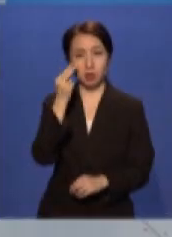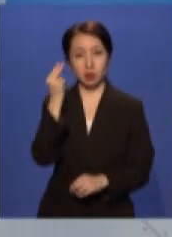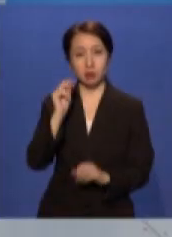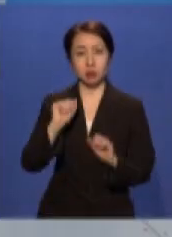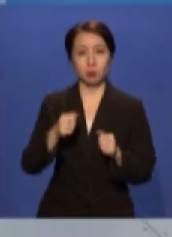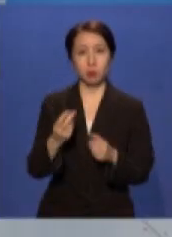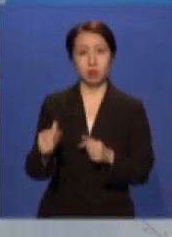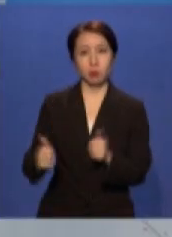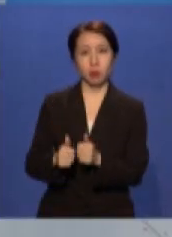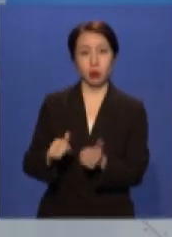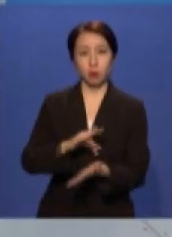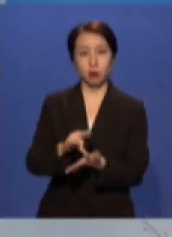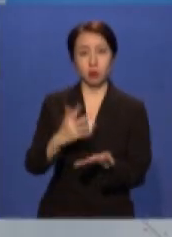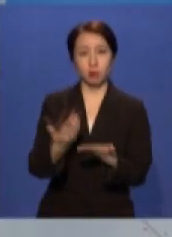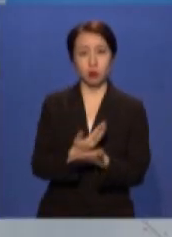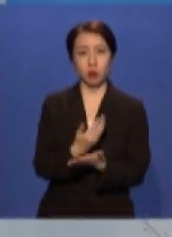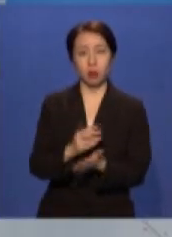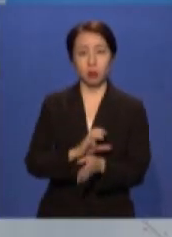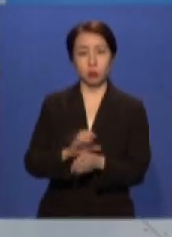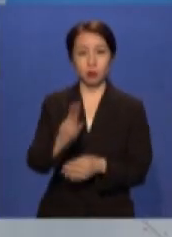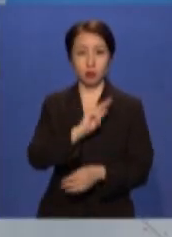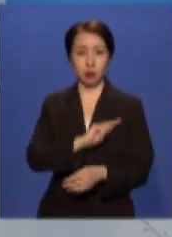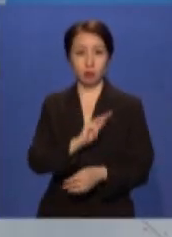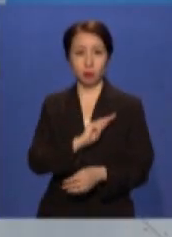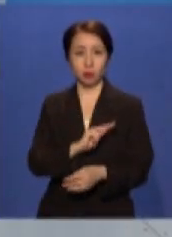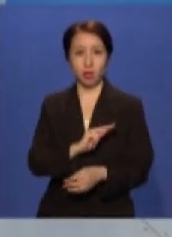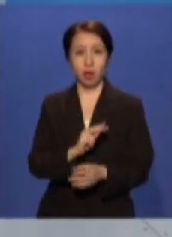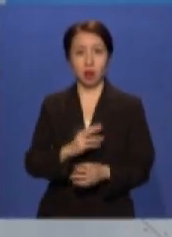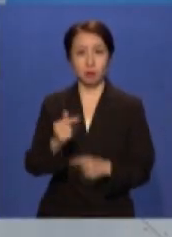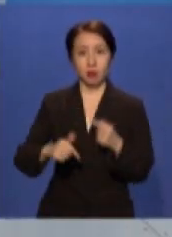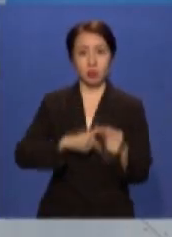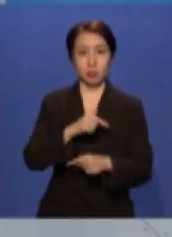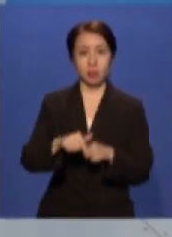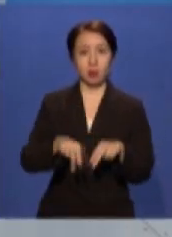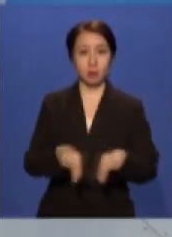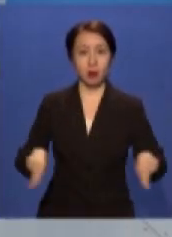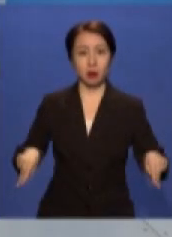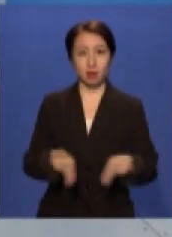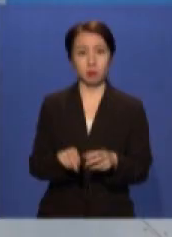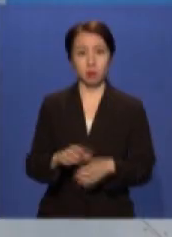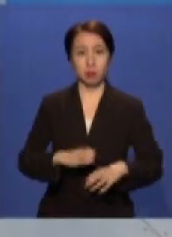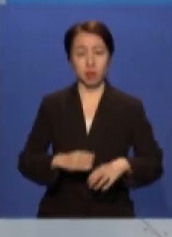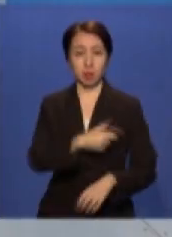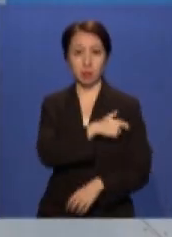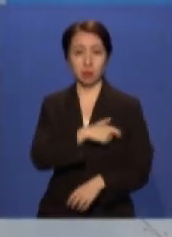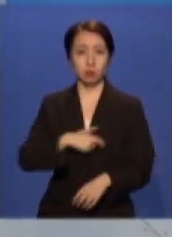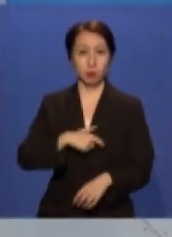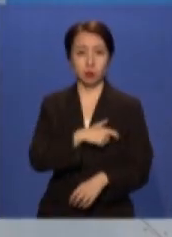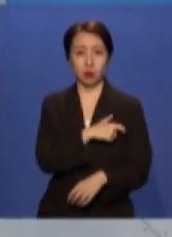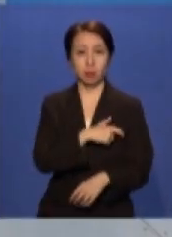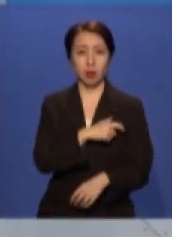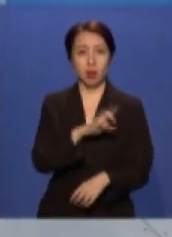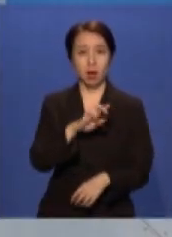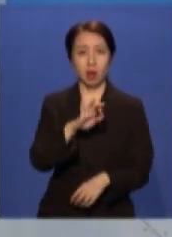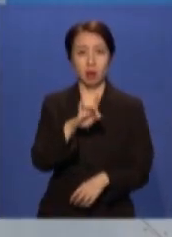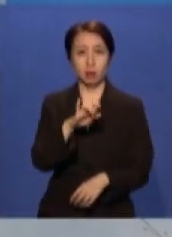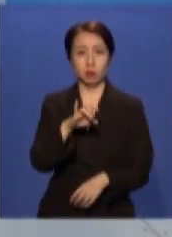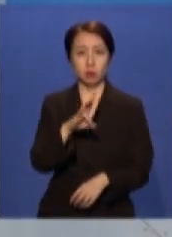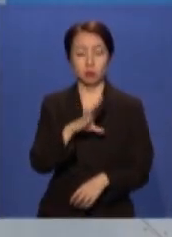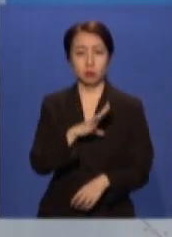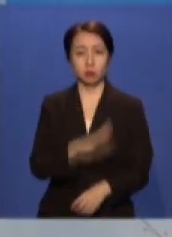тиімді әріптестік орната білді. Өңірге жұмыс сапары аясында кәсіпорында парламент мәжілісінің депутаты Николай Арсютин